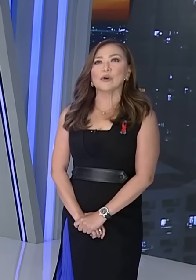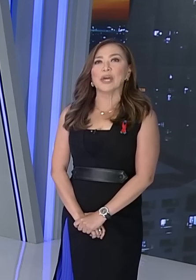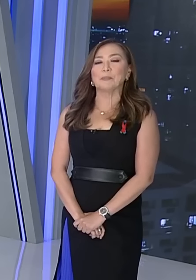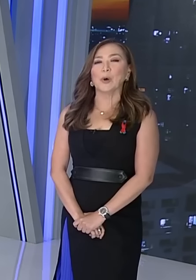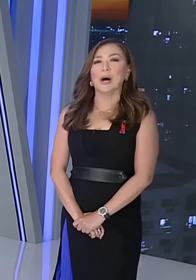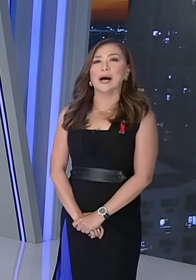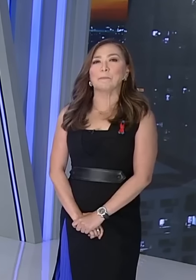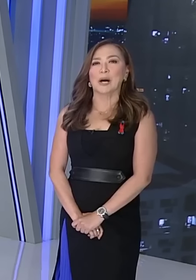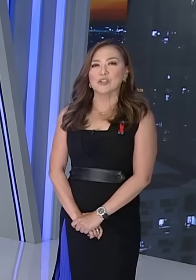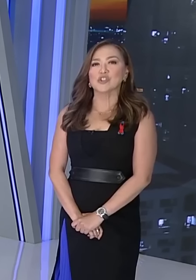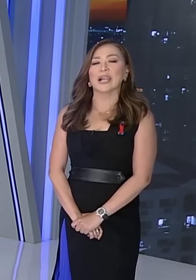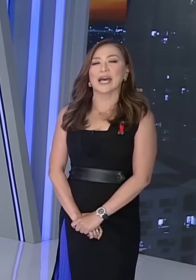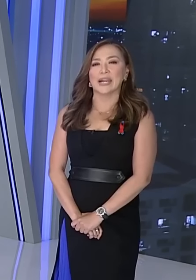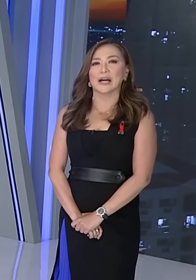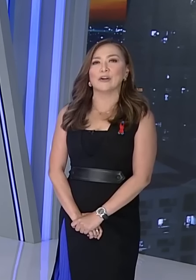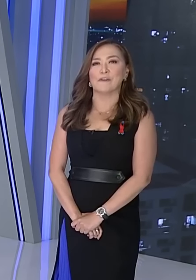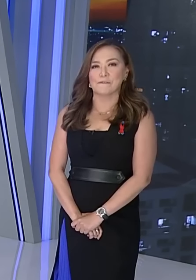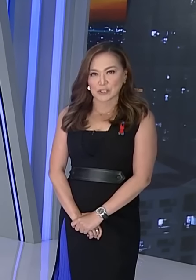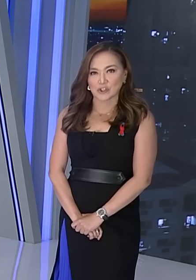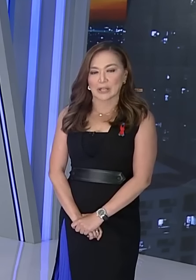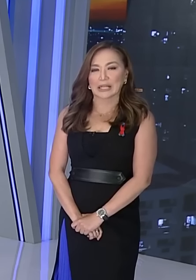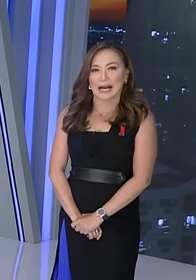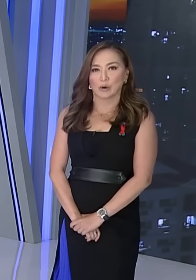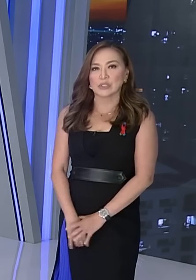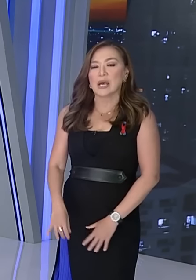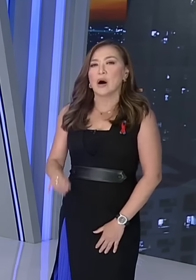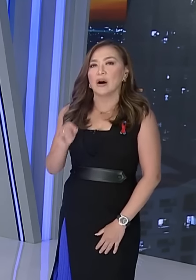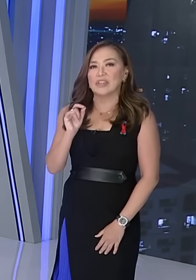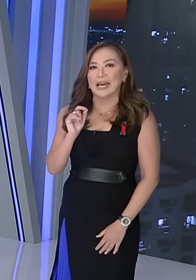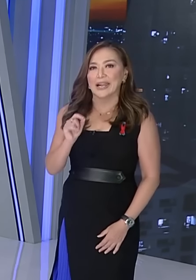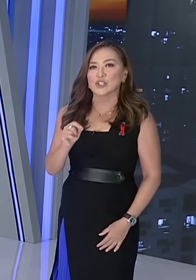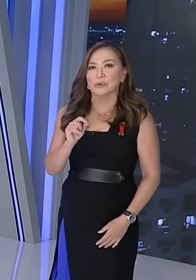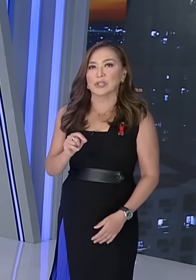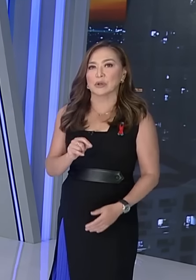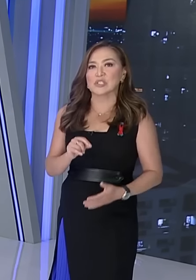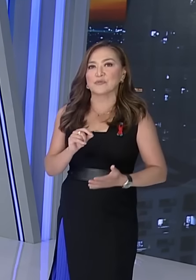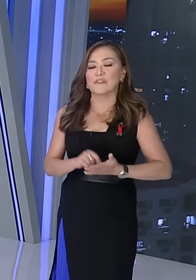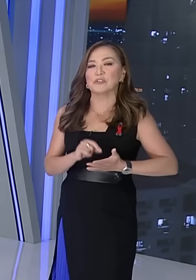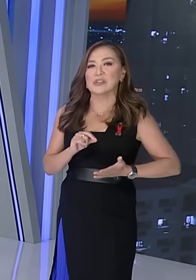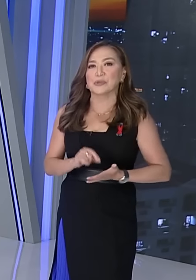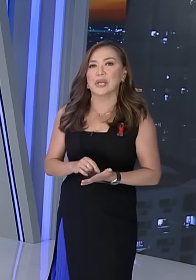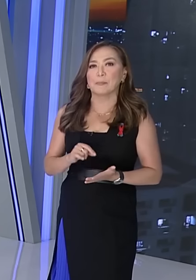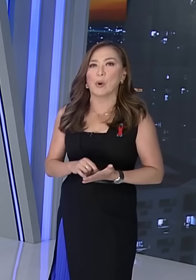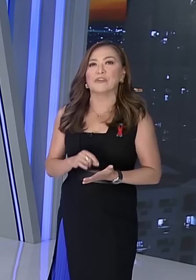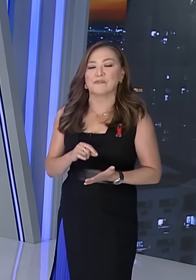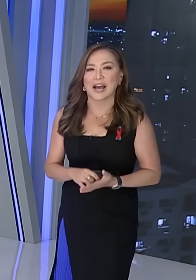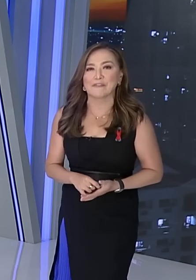Alright, so yan po ang partial and unofficial count of the election returns,